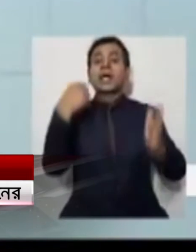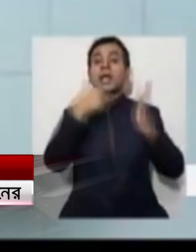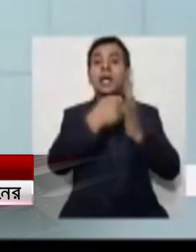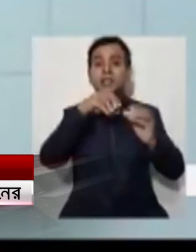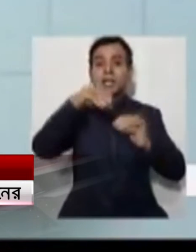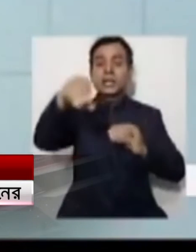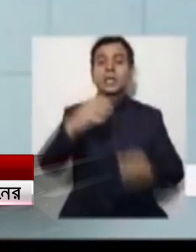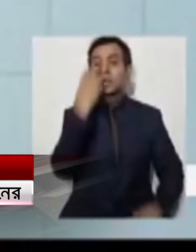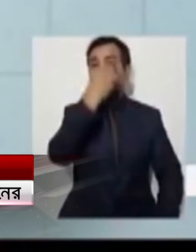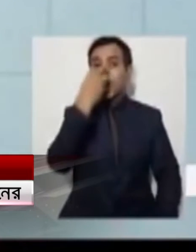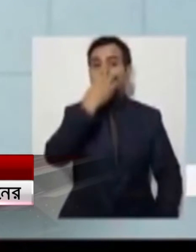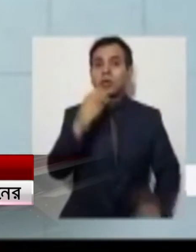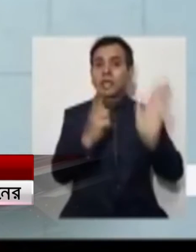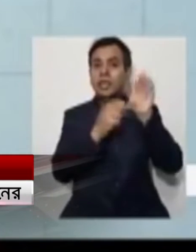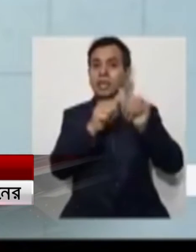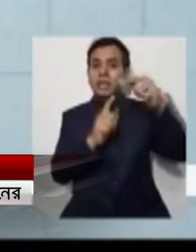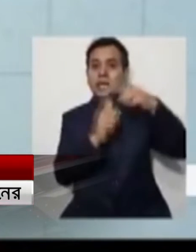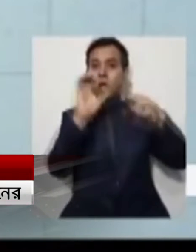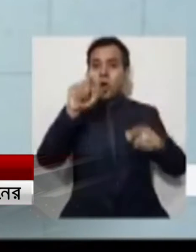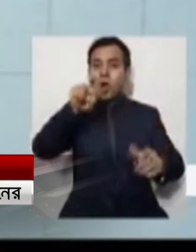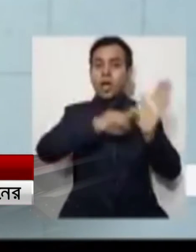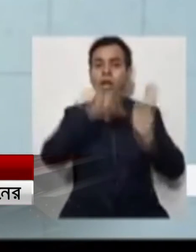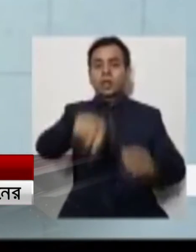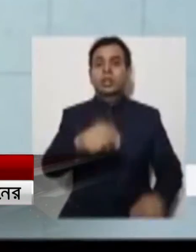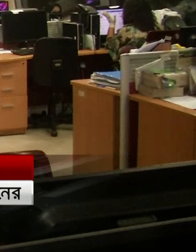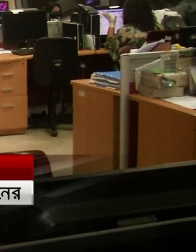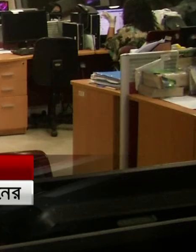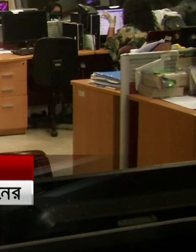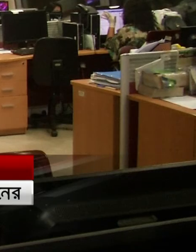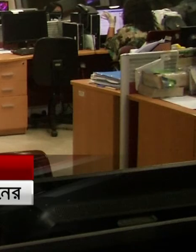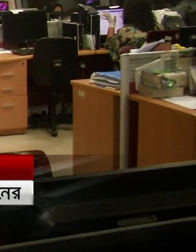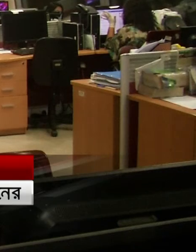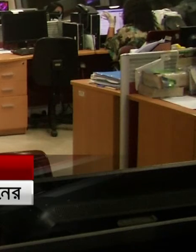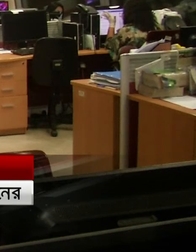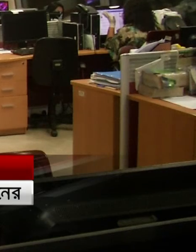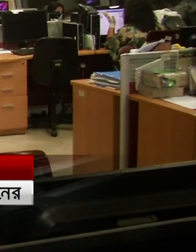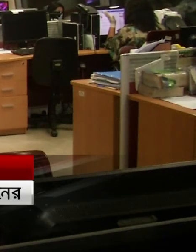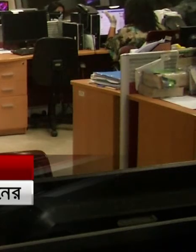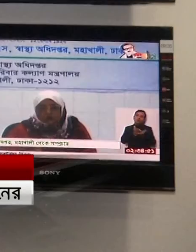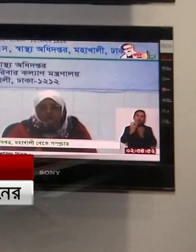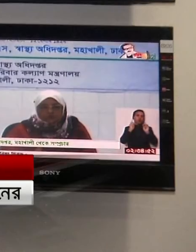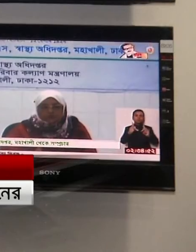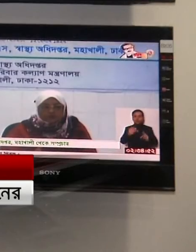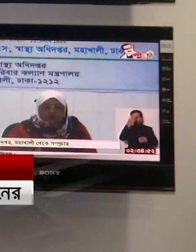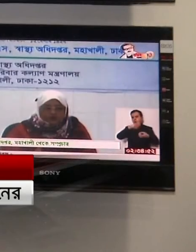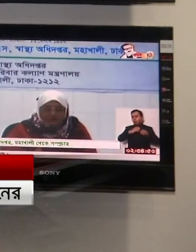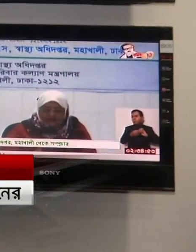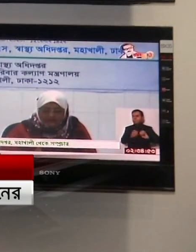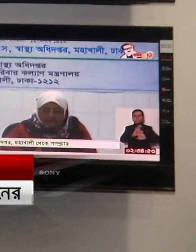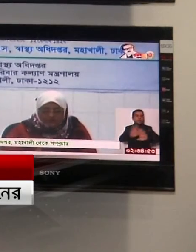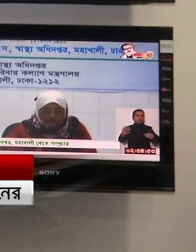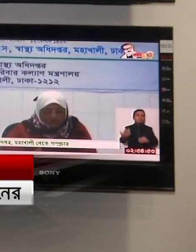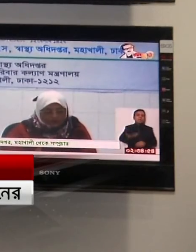হলো রাঙ্গামাটি, খাগড়াছড়ি, ঝিনাইদহ এবং সাতক্ষীরা। আক্রান্তের সংখ্যা বাড়ায় পরীক্ষা কেন্দ্র আরো বাড়ানো হয়েছে বলে জানান এই